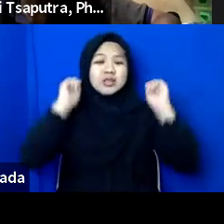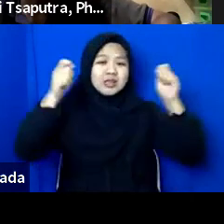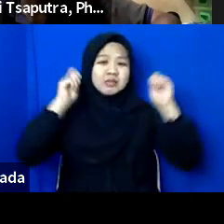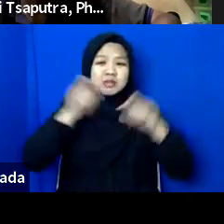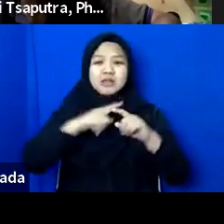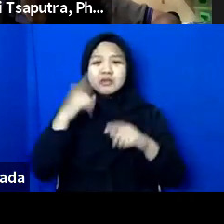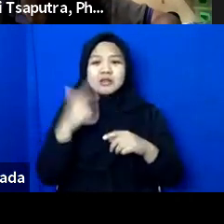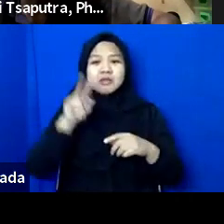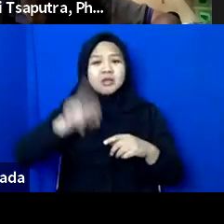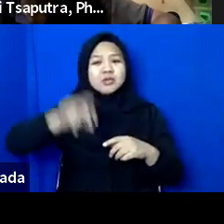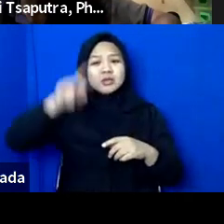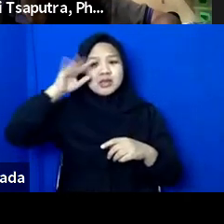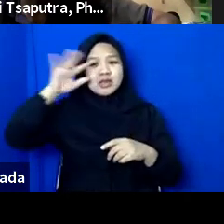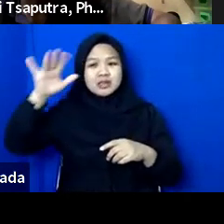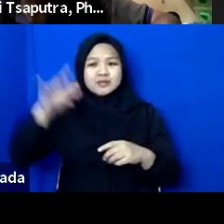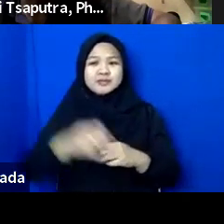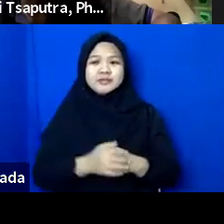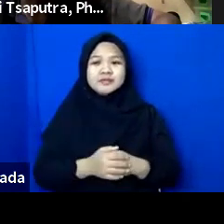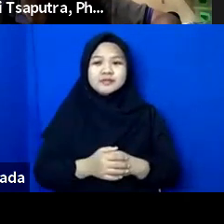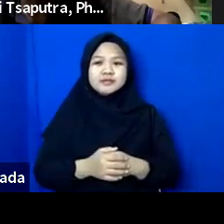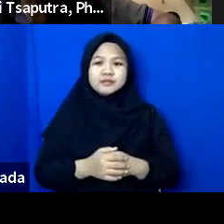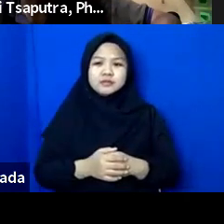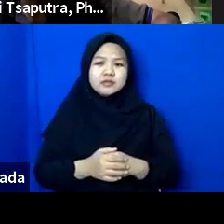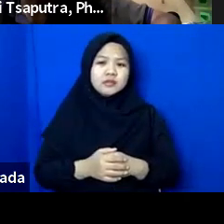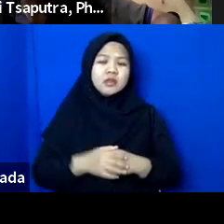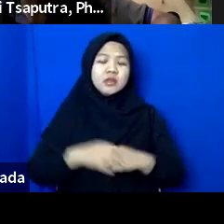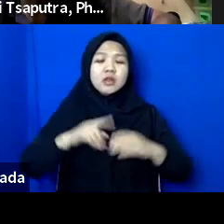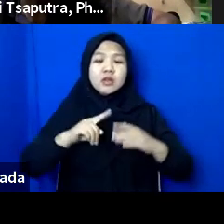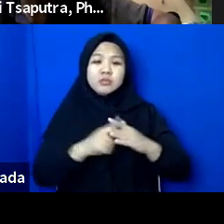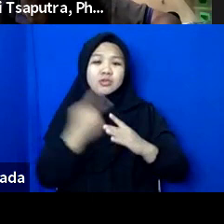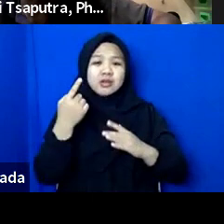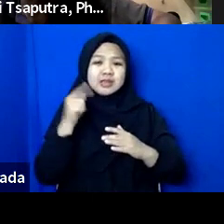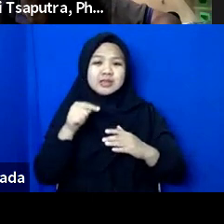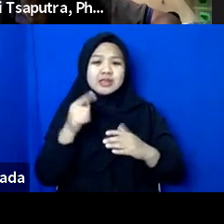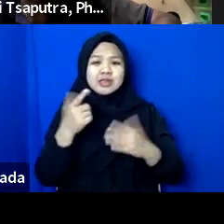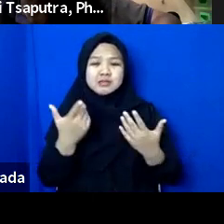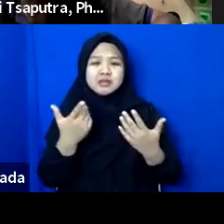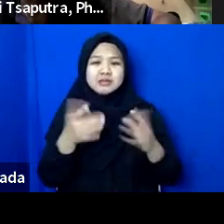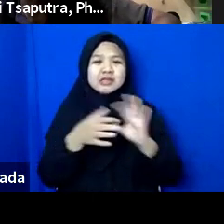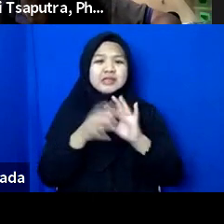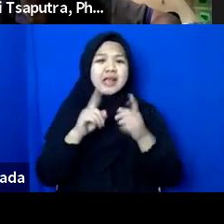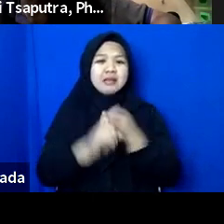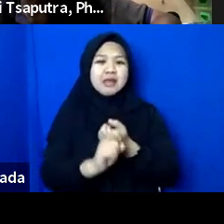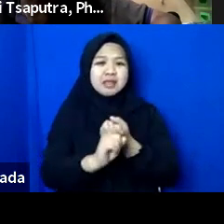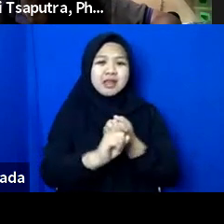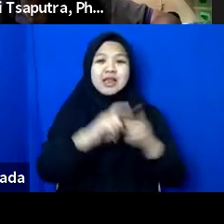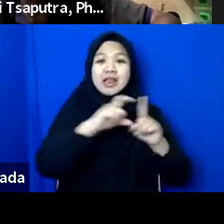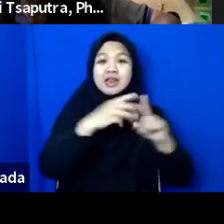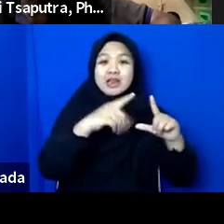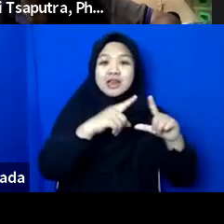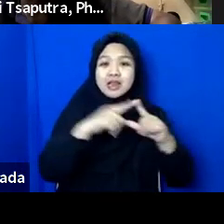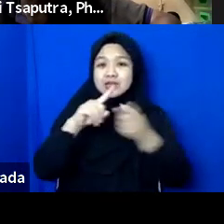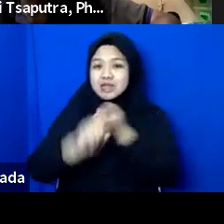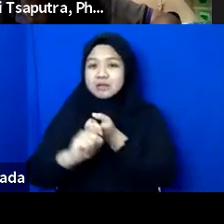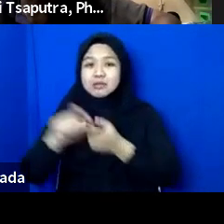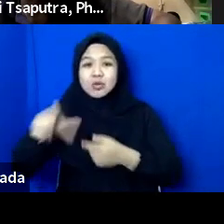tetap harus kreatif tapi asal mula ide dari pembuatan Pilihlah persahabatan jadi ketika Dea punya sahabat kebetulan